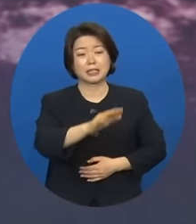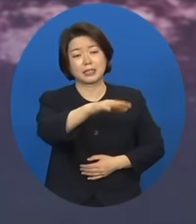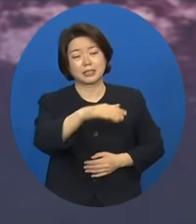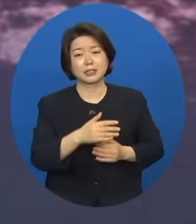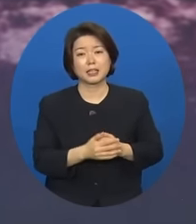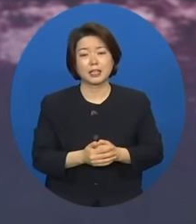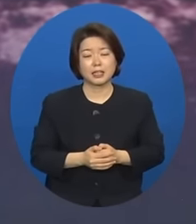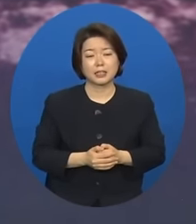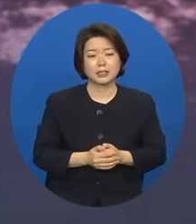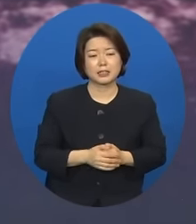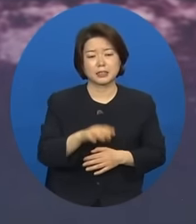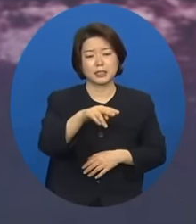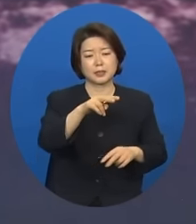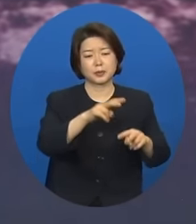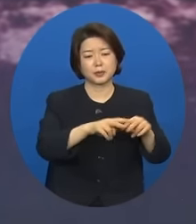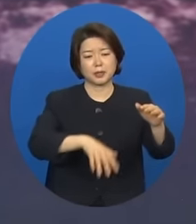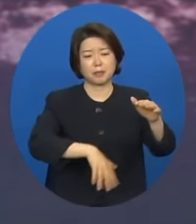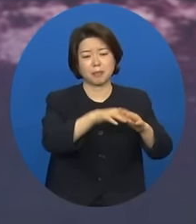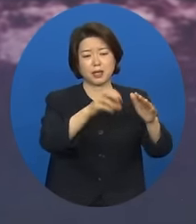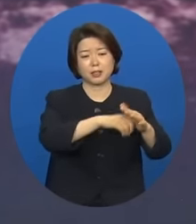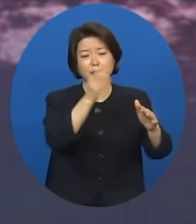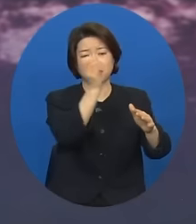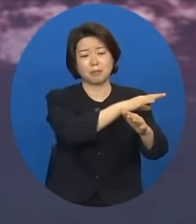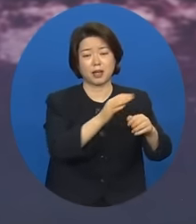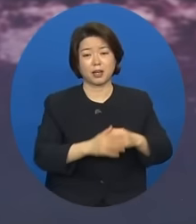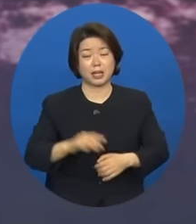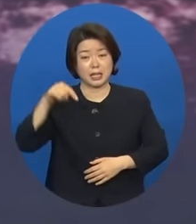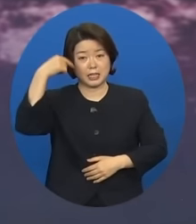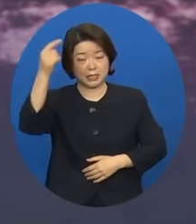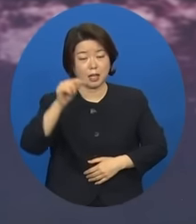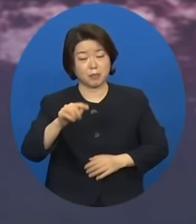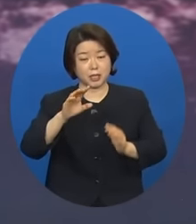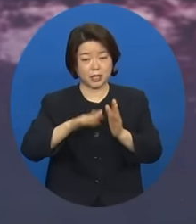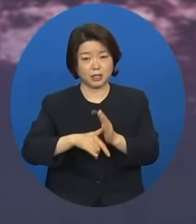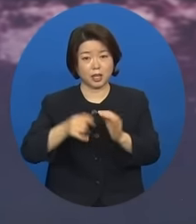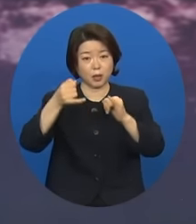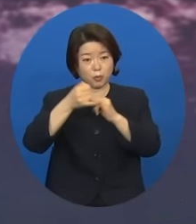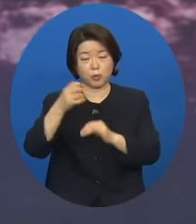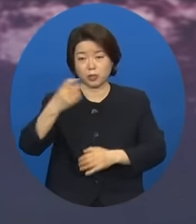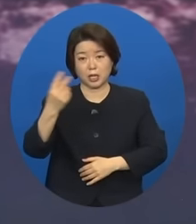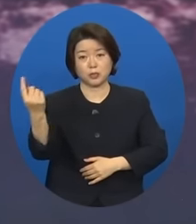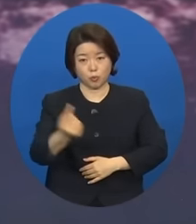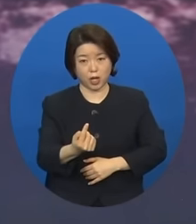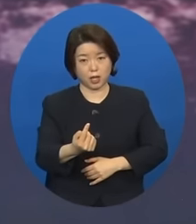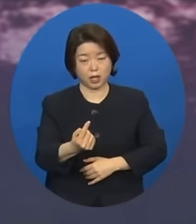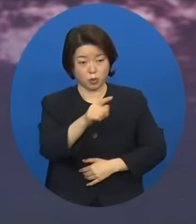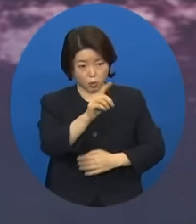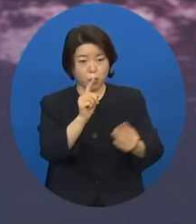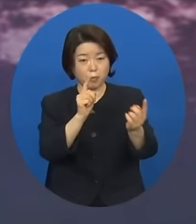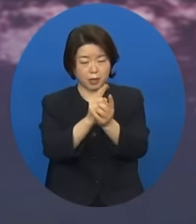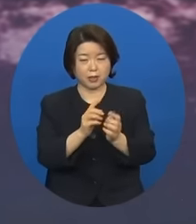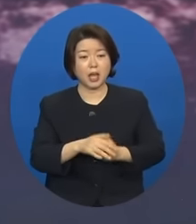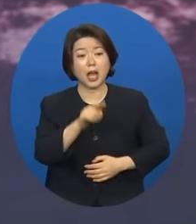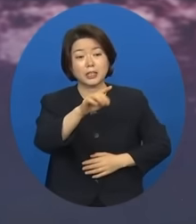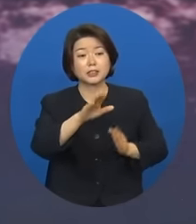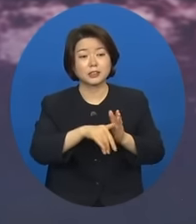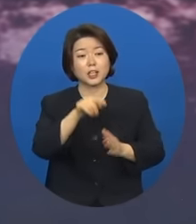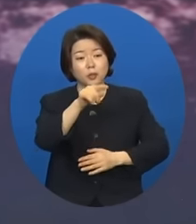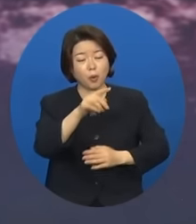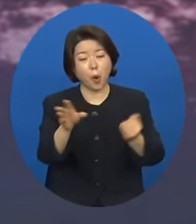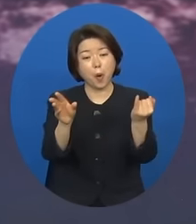가라지를 제거하면서 그녀에 다음에 임 때에 내가 반드시 너를 다시 찾아올 거야 그때 너에게 아들이 있을